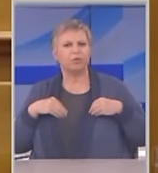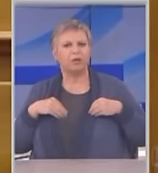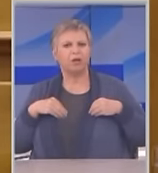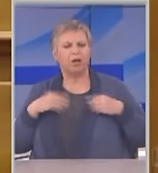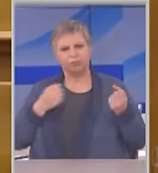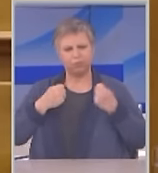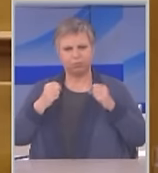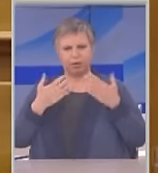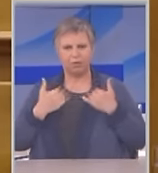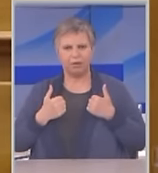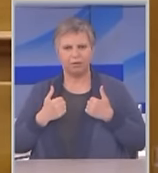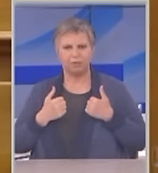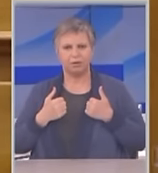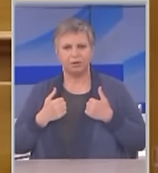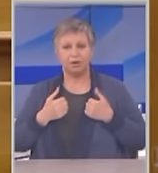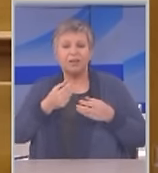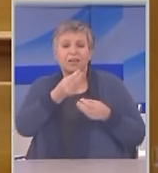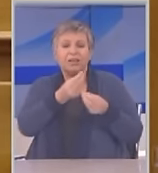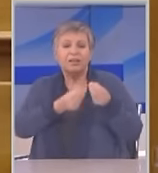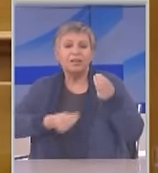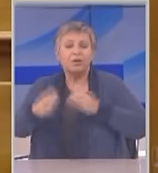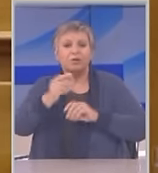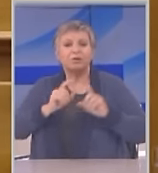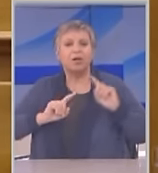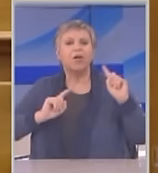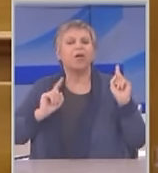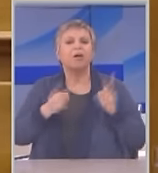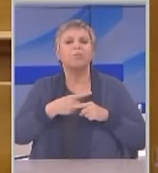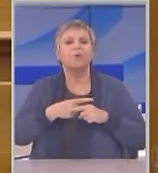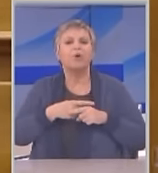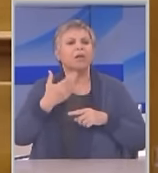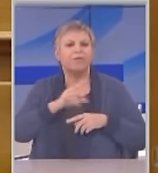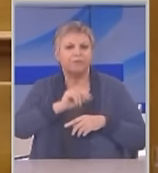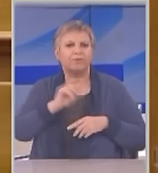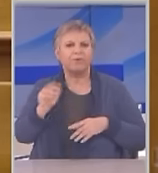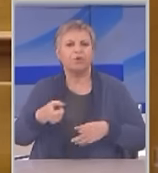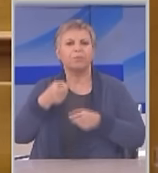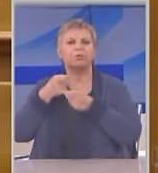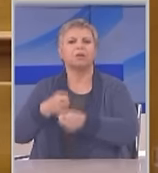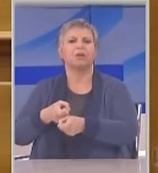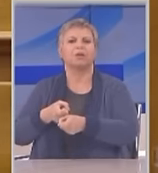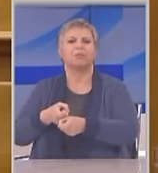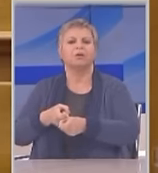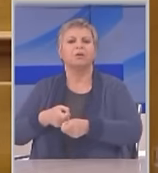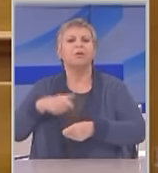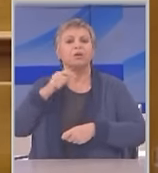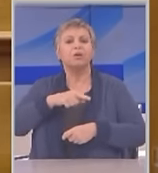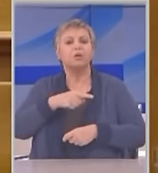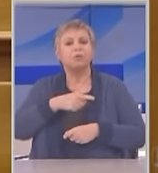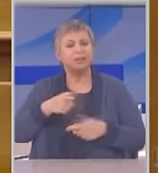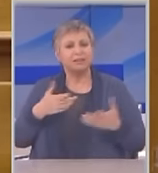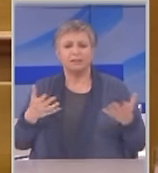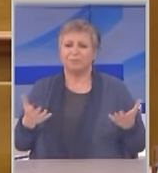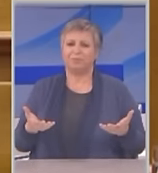Το μεγαλύτερο έγκλημα που κάνατε είναι ότι δημιουργήσατε ένα δεδομένο, ένα καθεστώς του «έλα